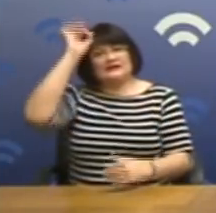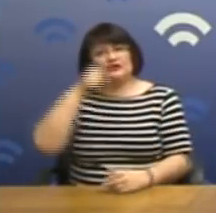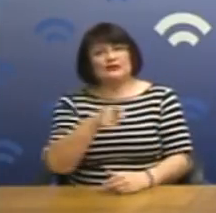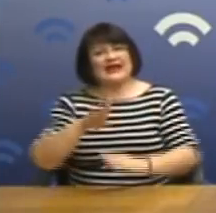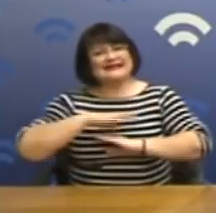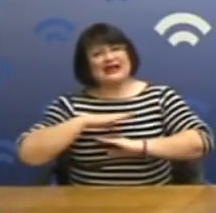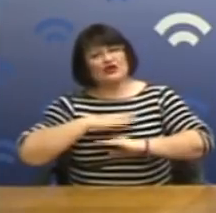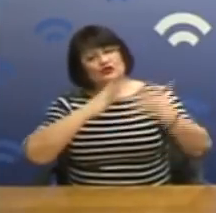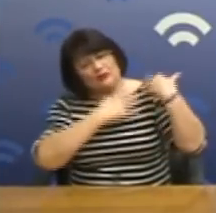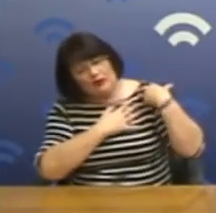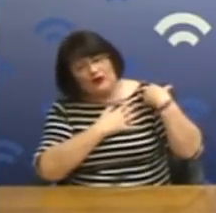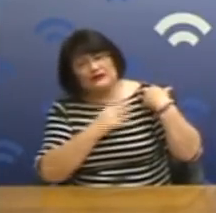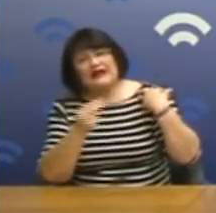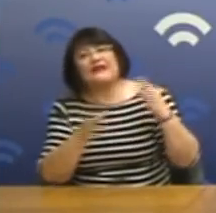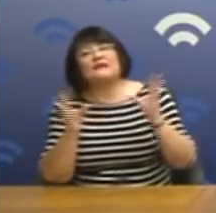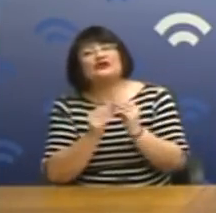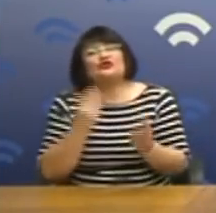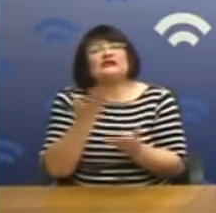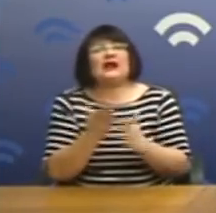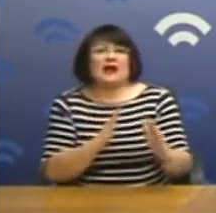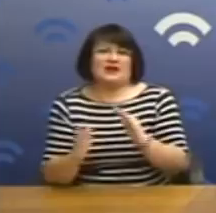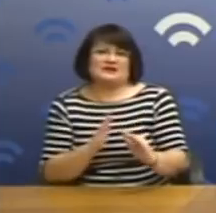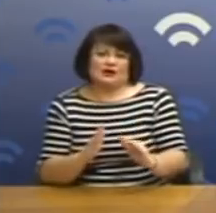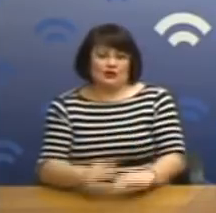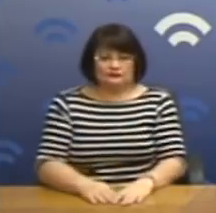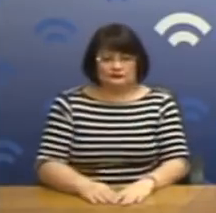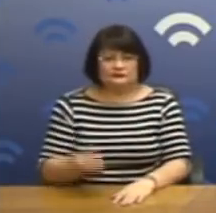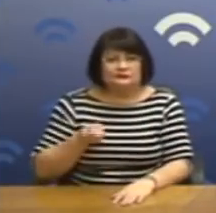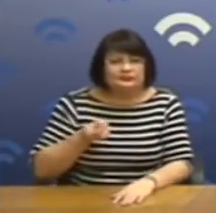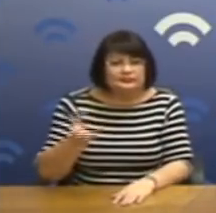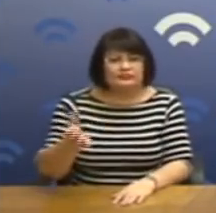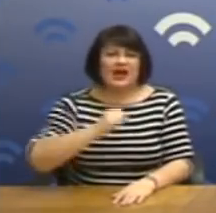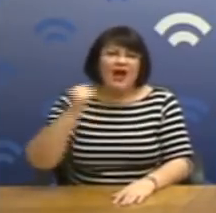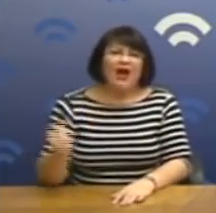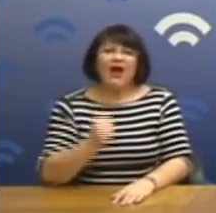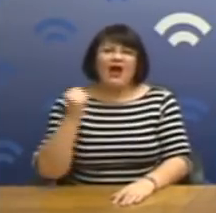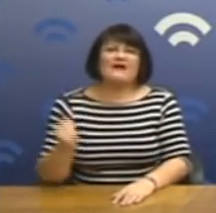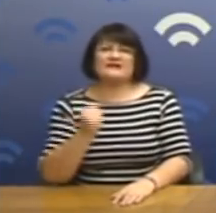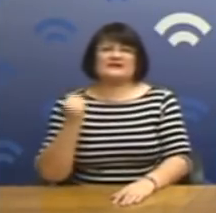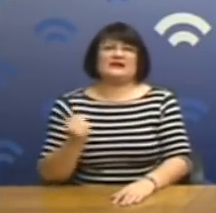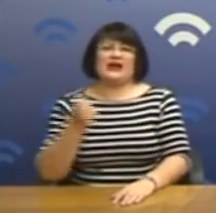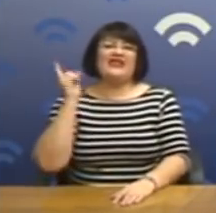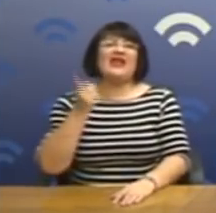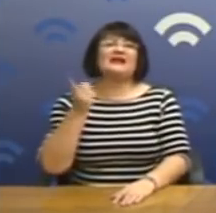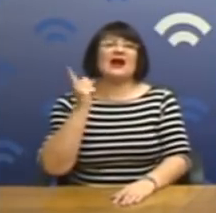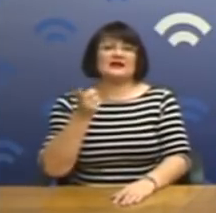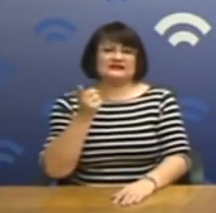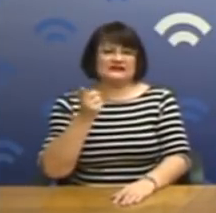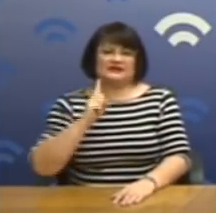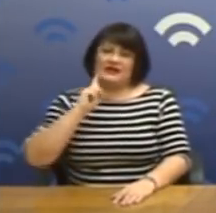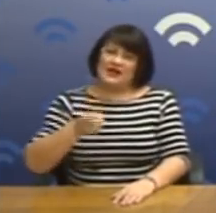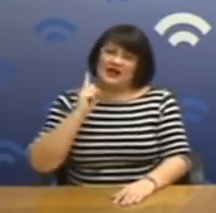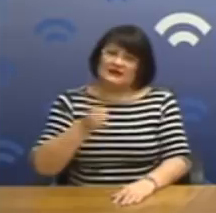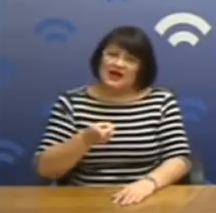στρατό. Υπάρχει ήδη πλήθος αυστηρών τιμωρητικών διατάξεων για όσους